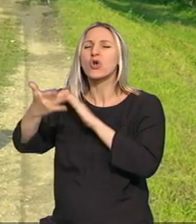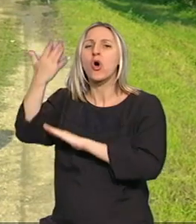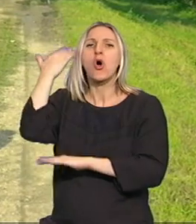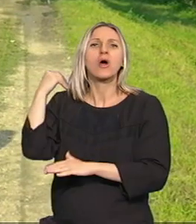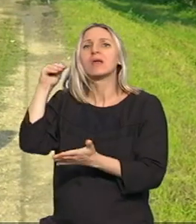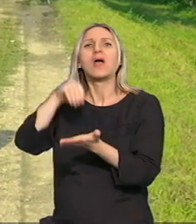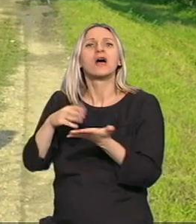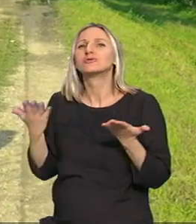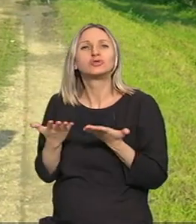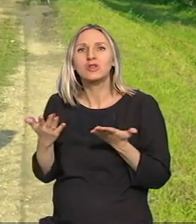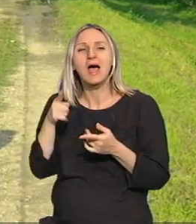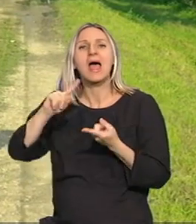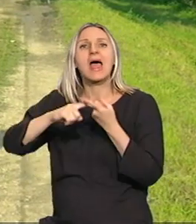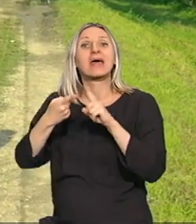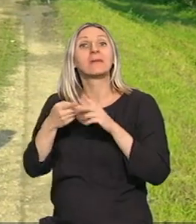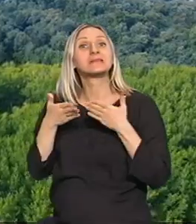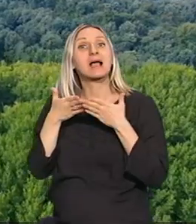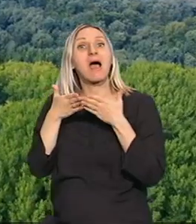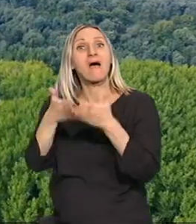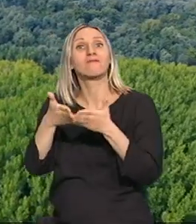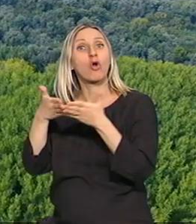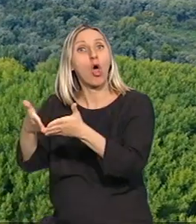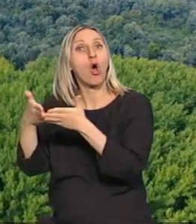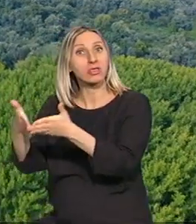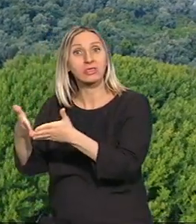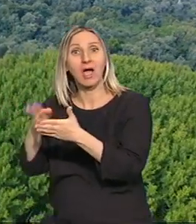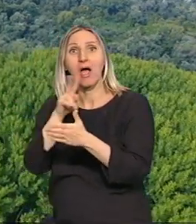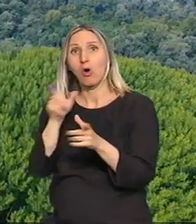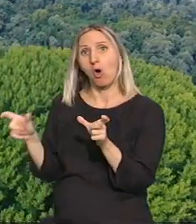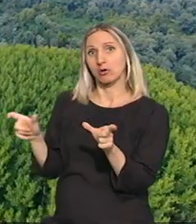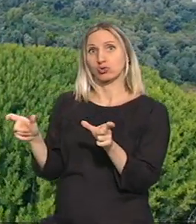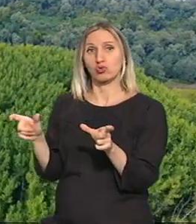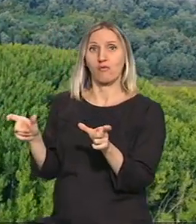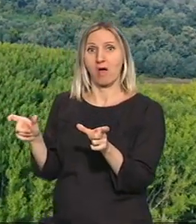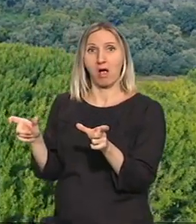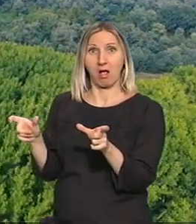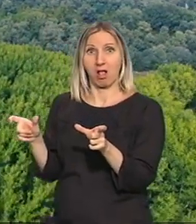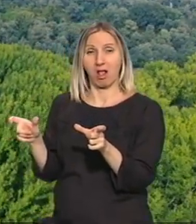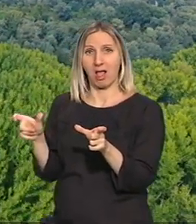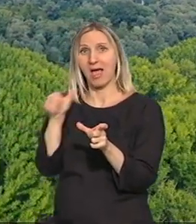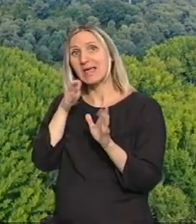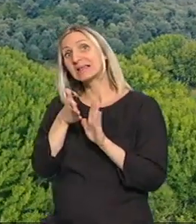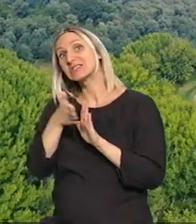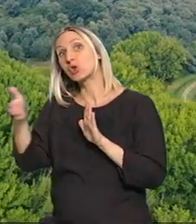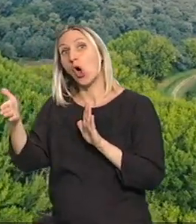bila stacionirana i rimska flota jedno vreme koja čuvala ove prolaze prema istoku.